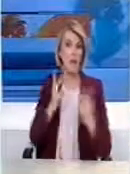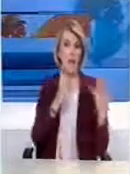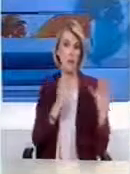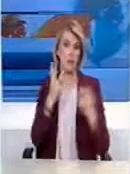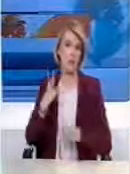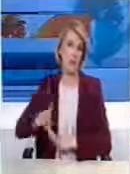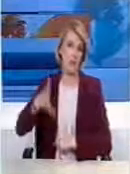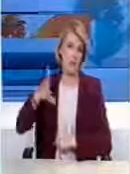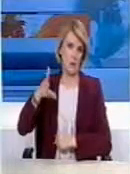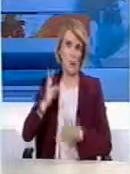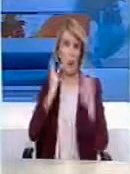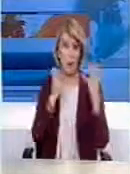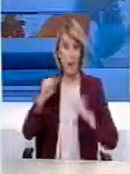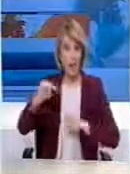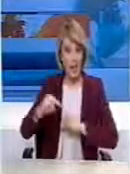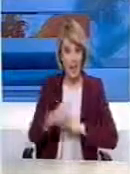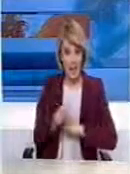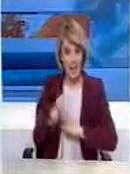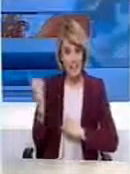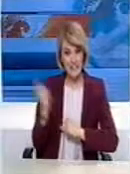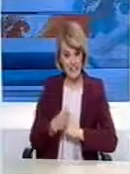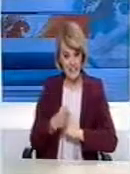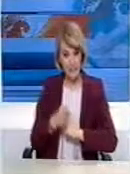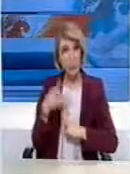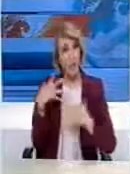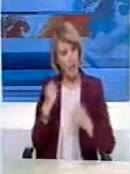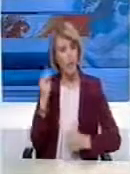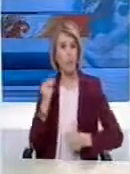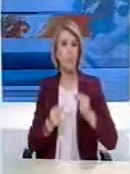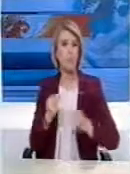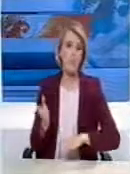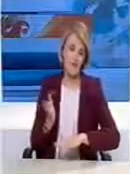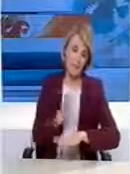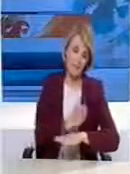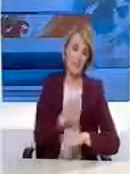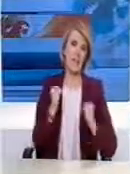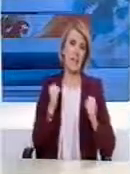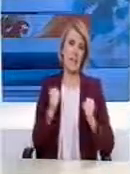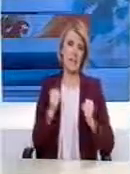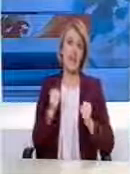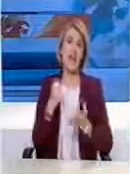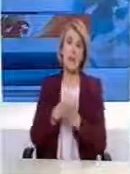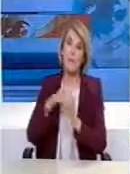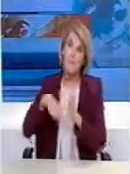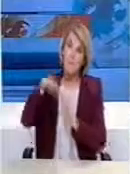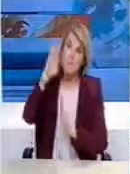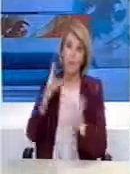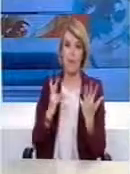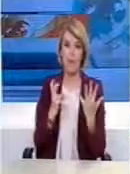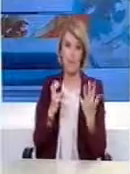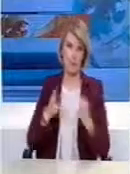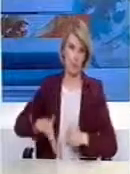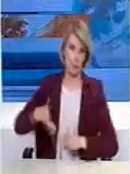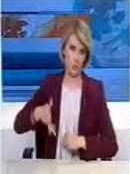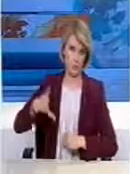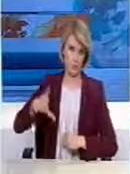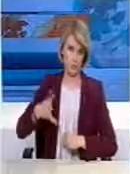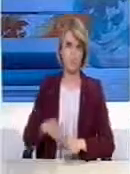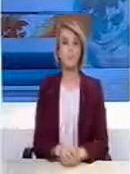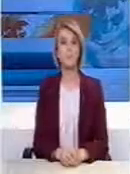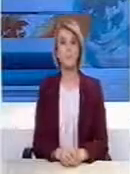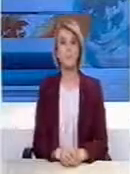και το 89% είχε κάποιο υποκείμενο νόσημα ή και ηλικία 70 ετών και άνω. Έχουν